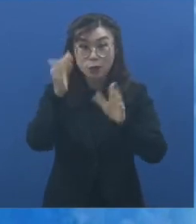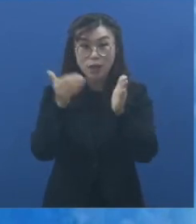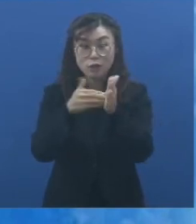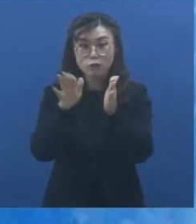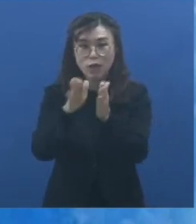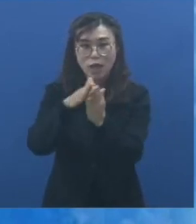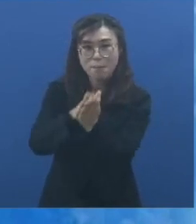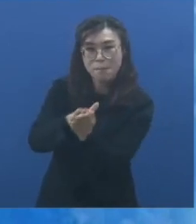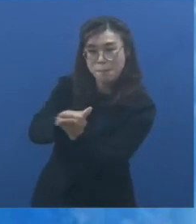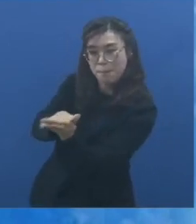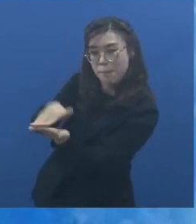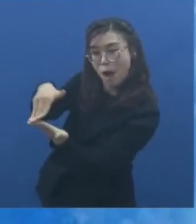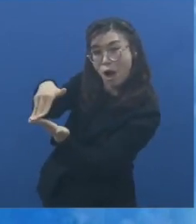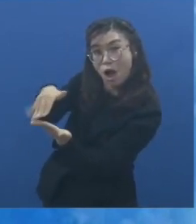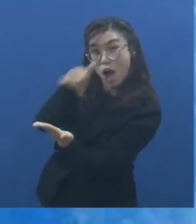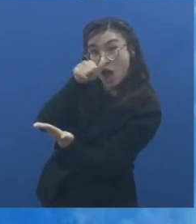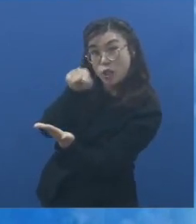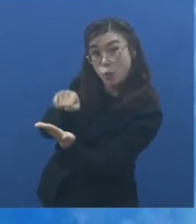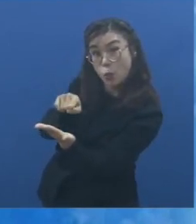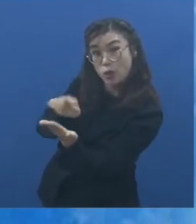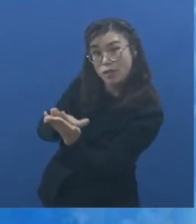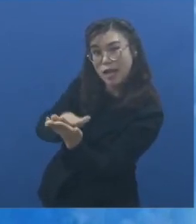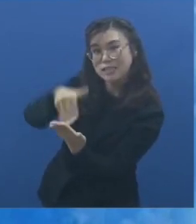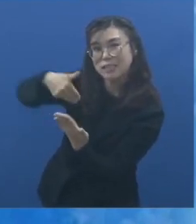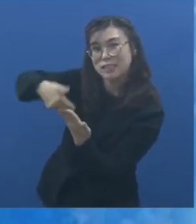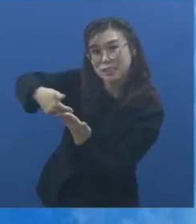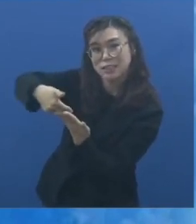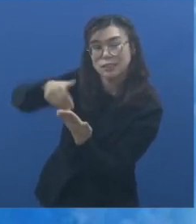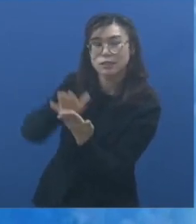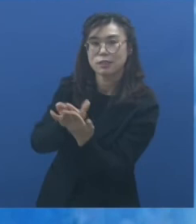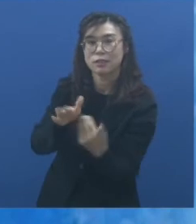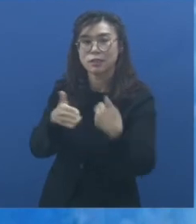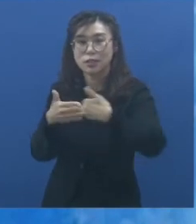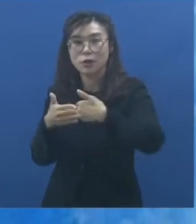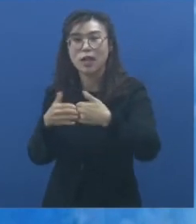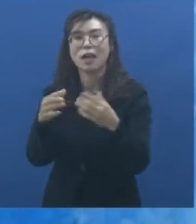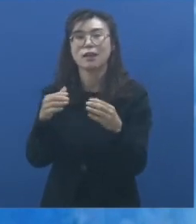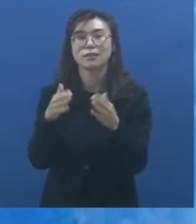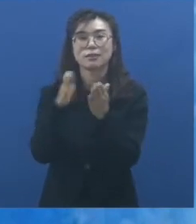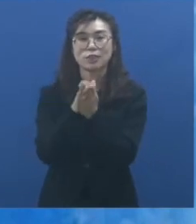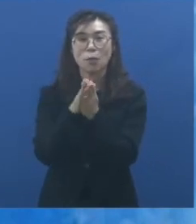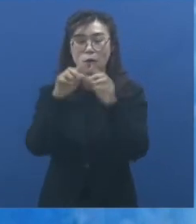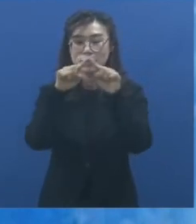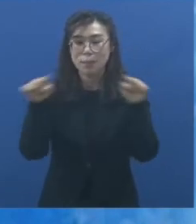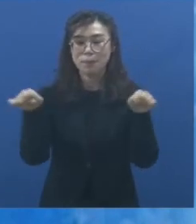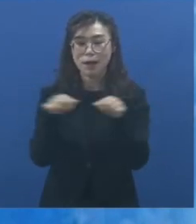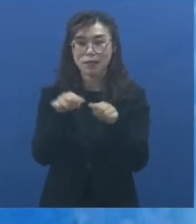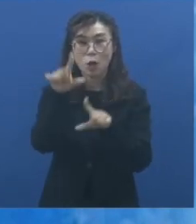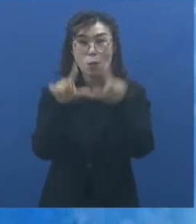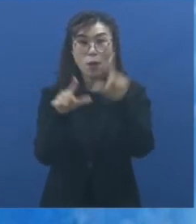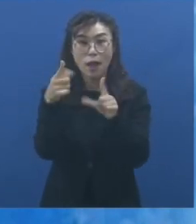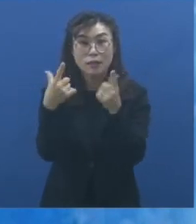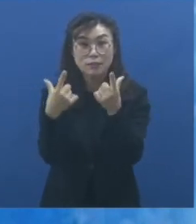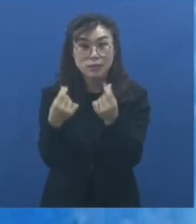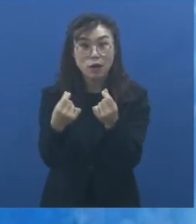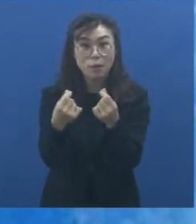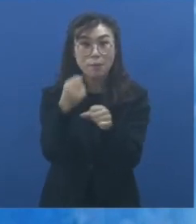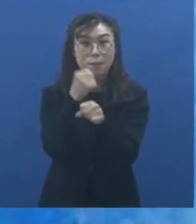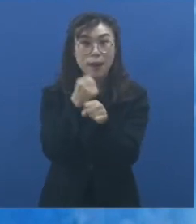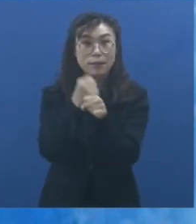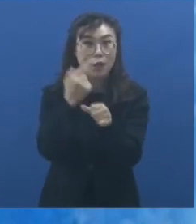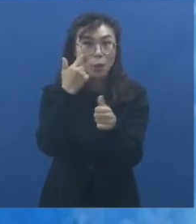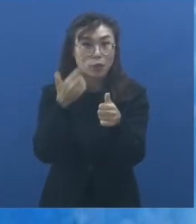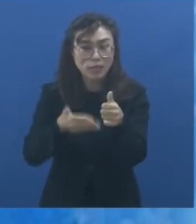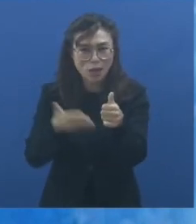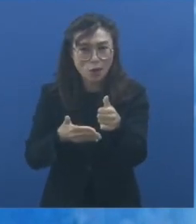한번 더 접어주세요 이렇게 팔고 역시 손은 맞춤 맛없는 거 잘 못하는 것 같아요 만들기에 완전